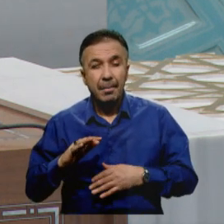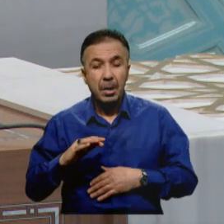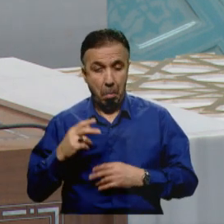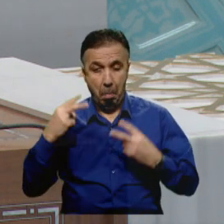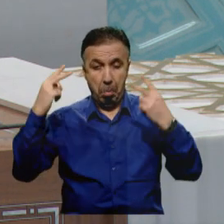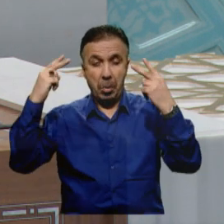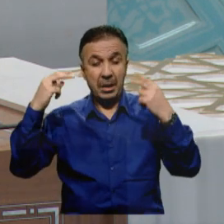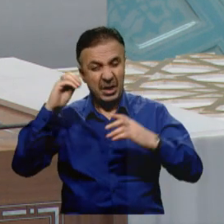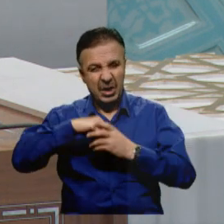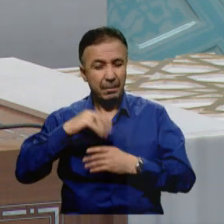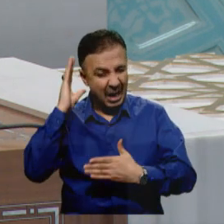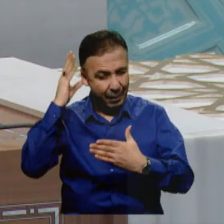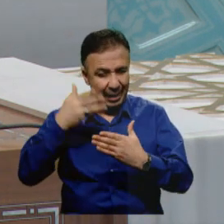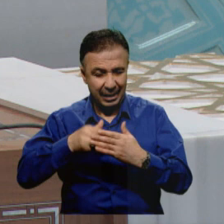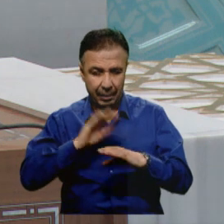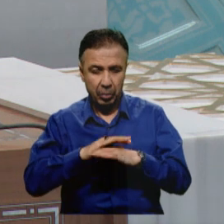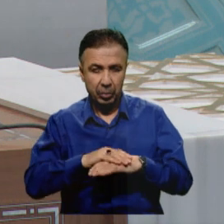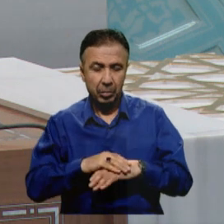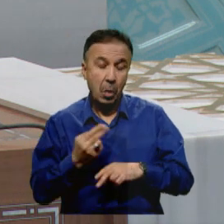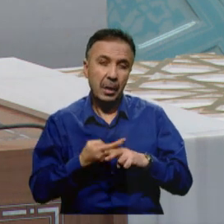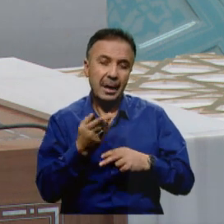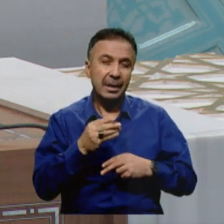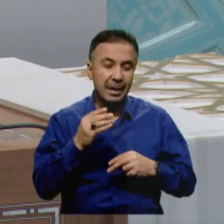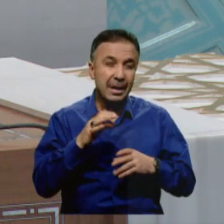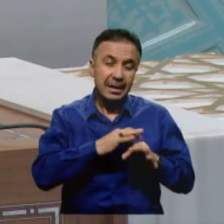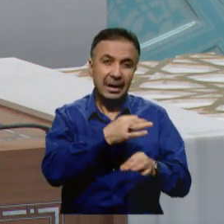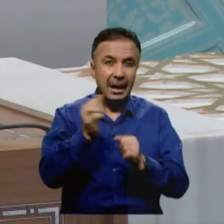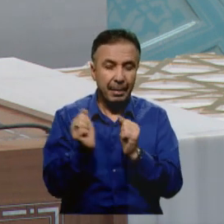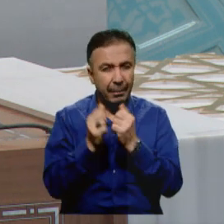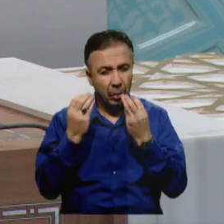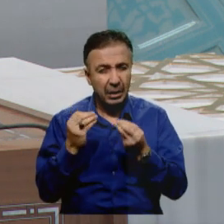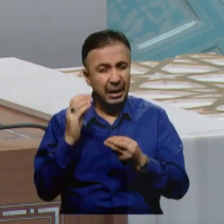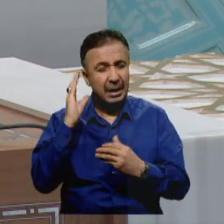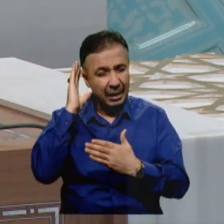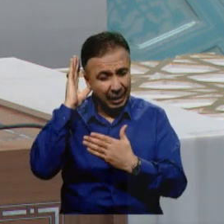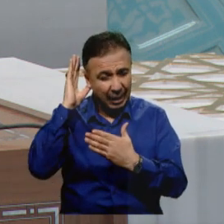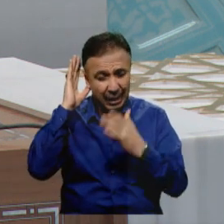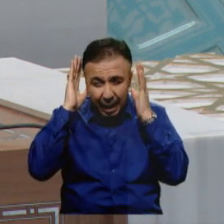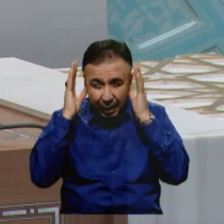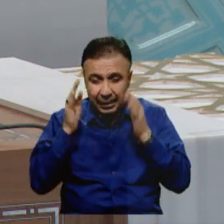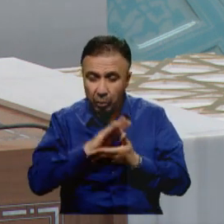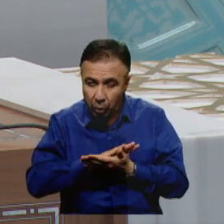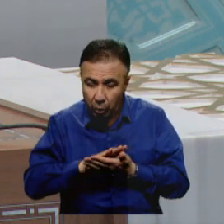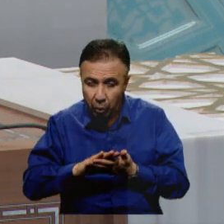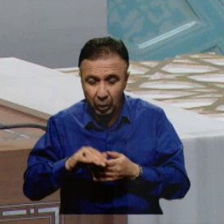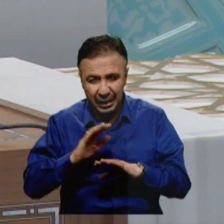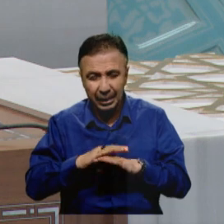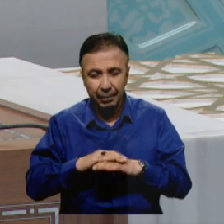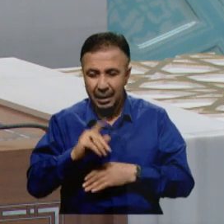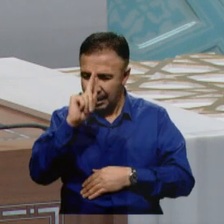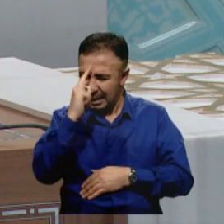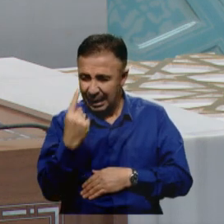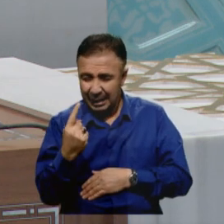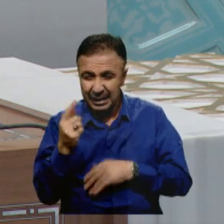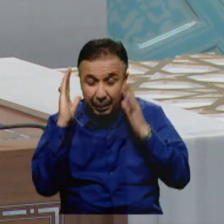Örneğin, insanlarla beraber olurken namazı düzgün kılıp, yalnız başına kılarken baştan savma mı yapıyorsunuz?